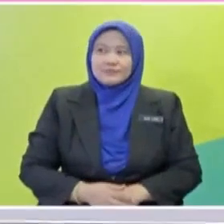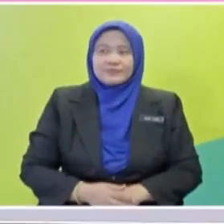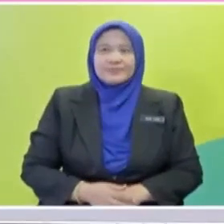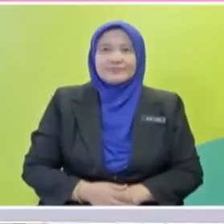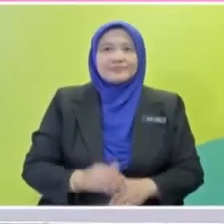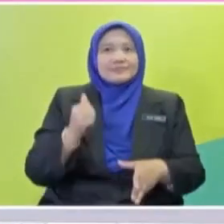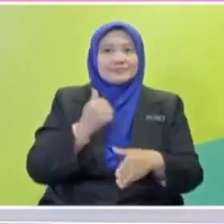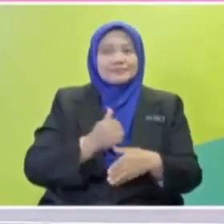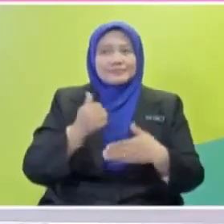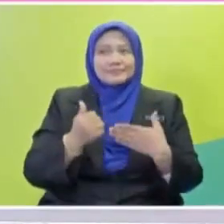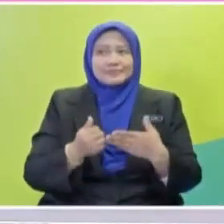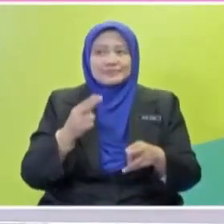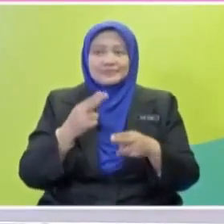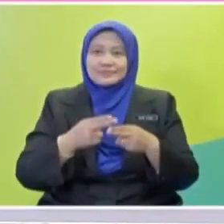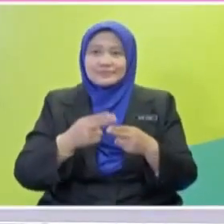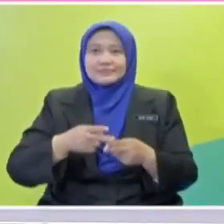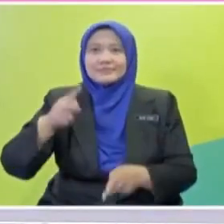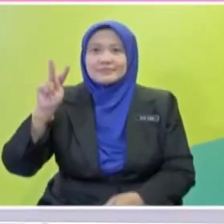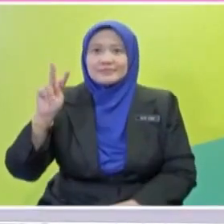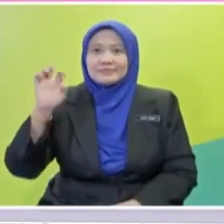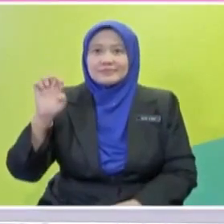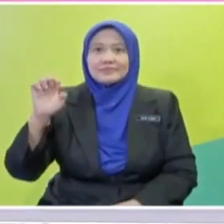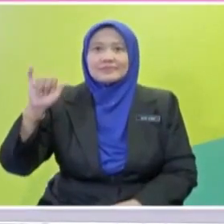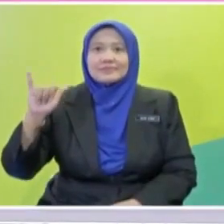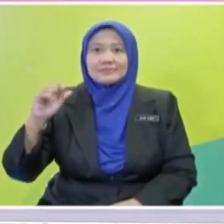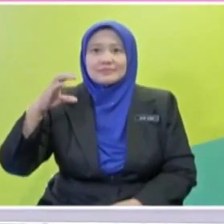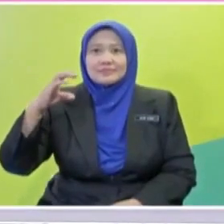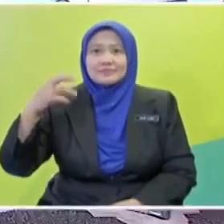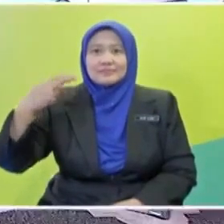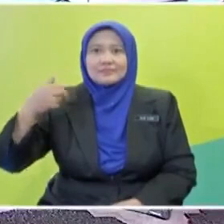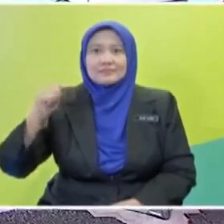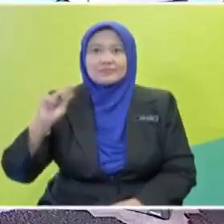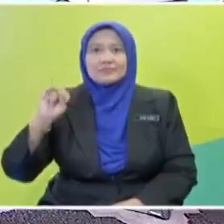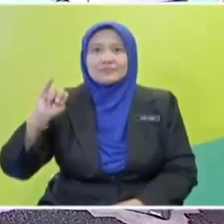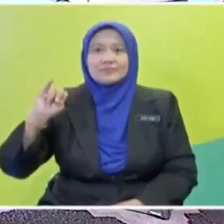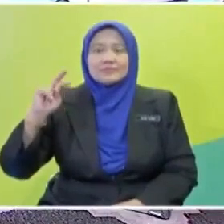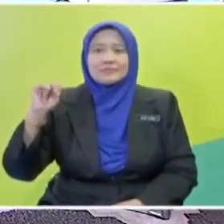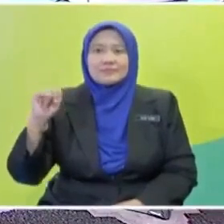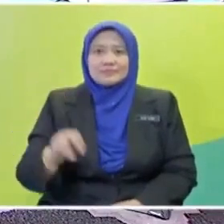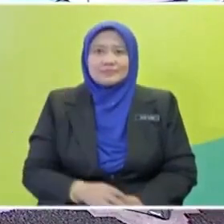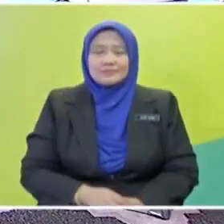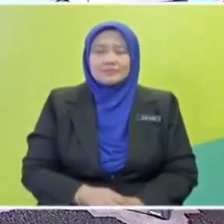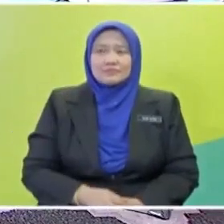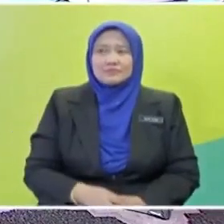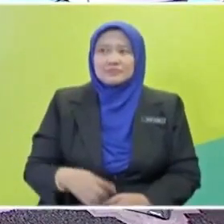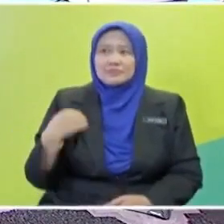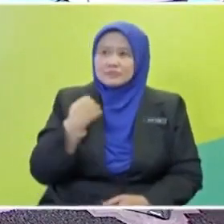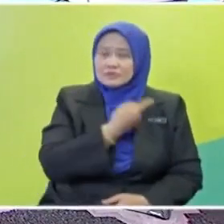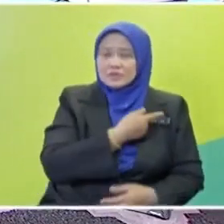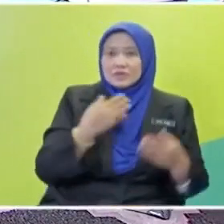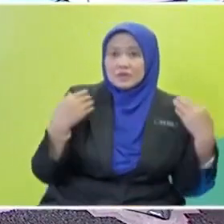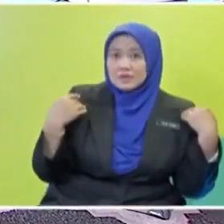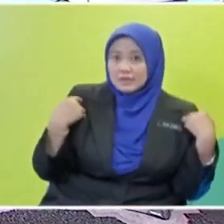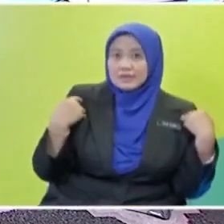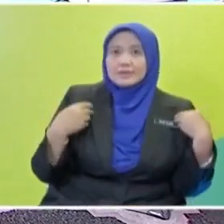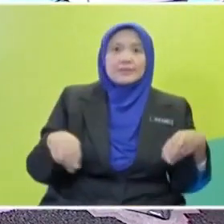keychain. Menggunakan pen 3D. Baiklah cikgu, menarik. Jadi kita ada tema juga. Kita boleh tetapkan tema